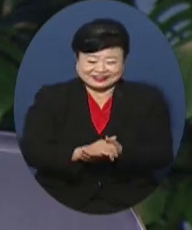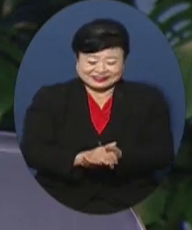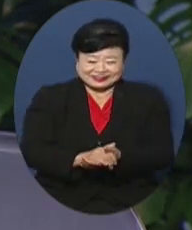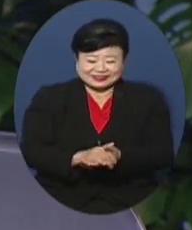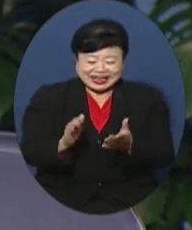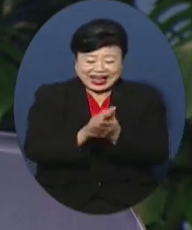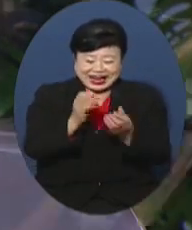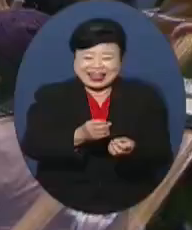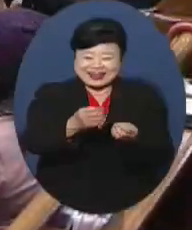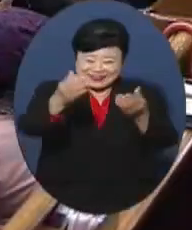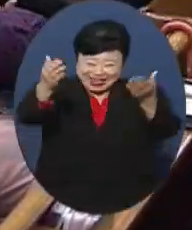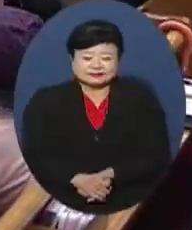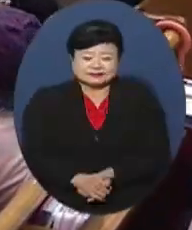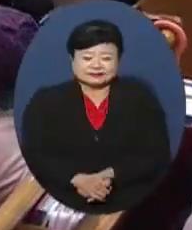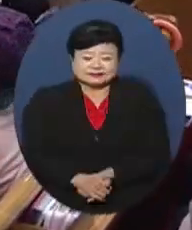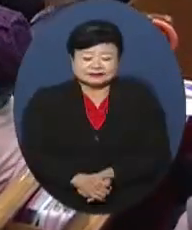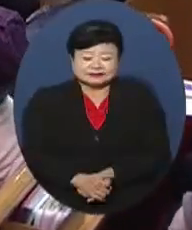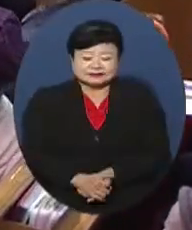할렐루야.